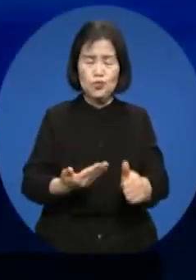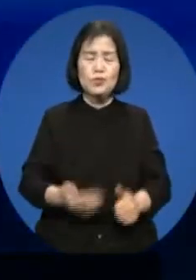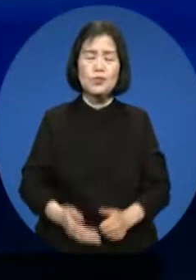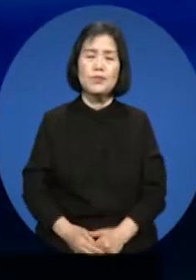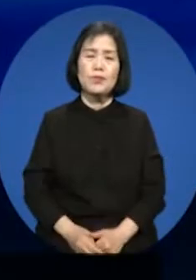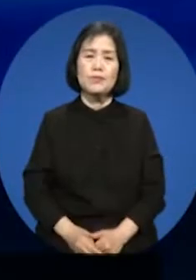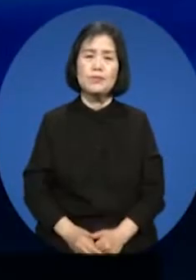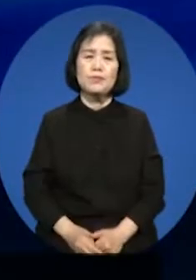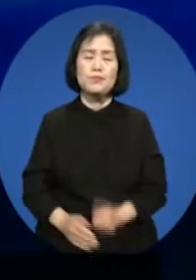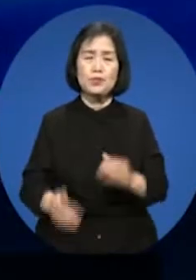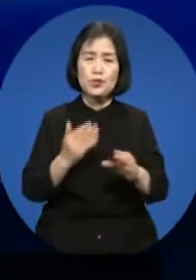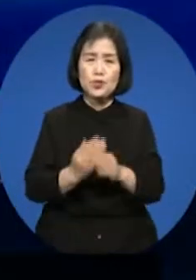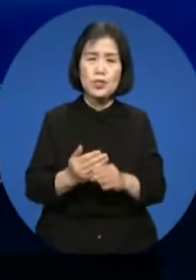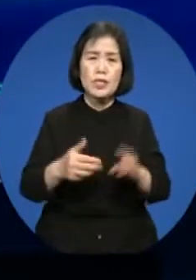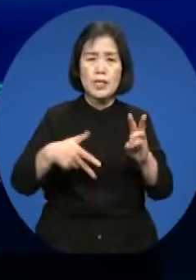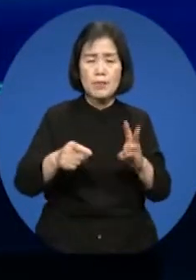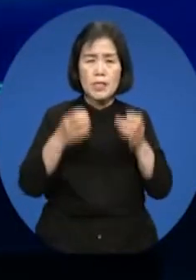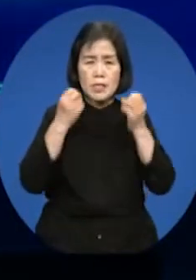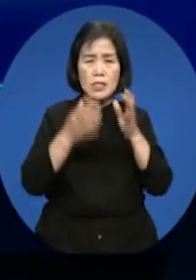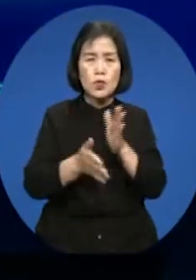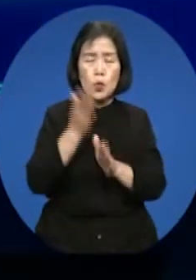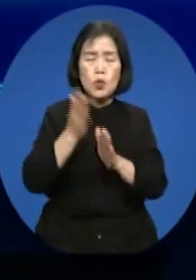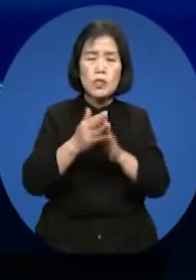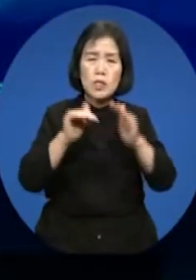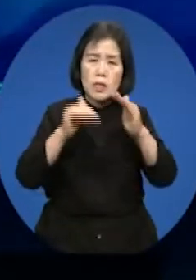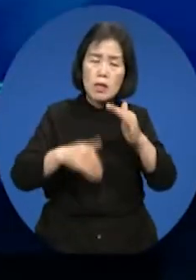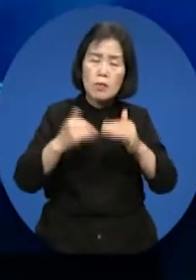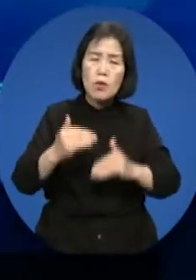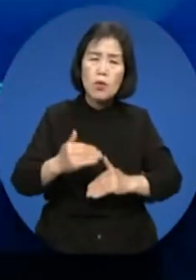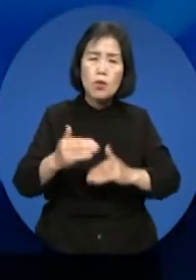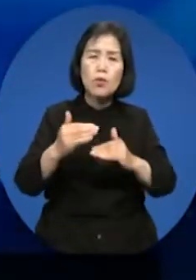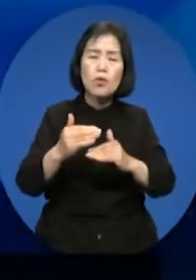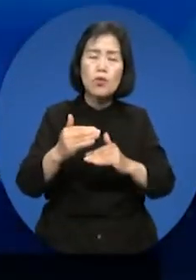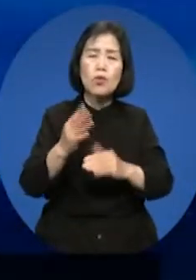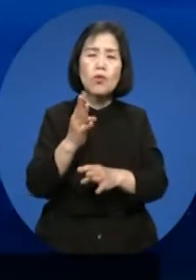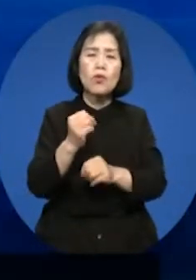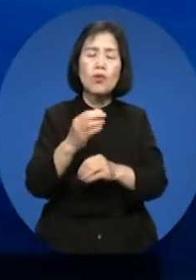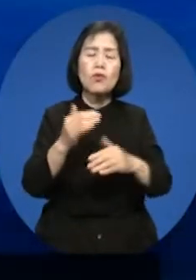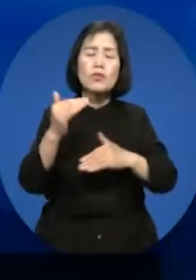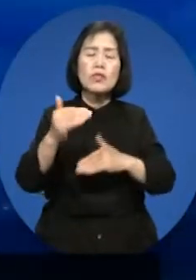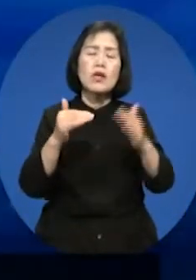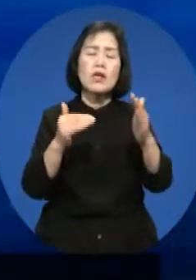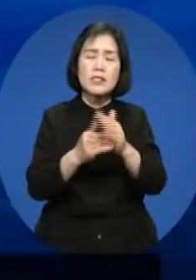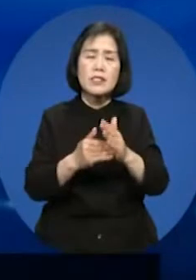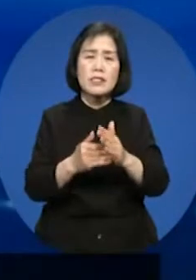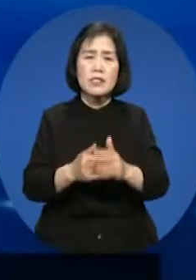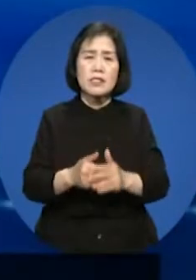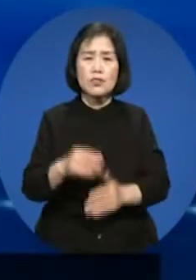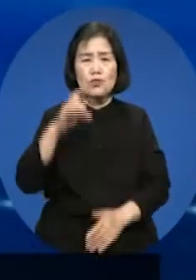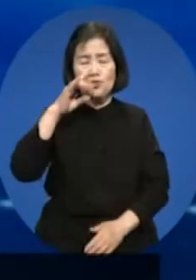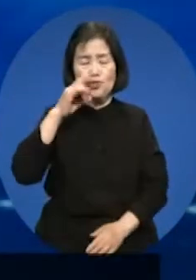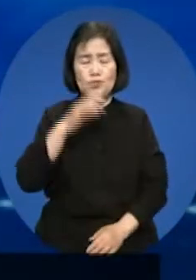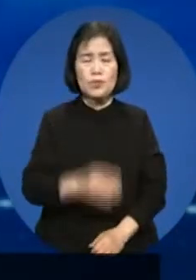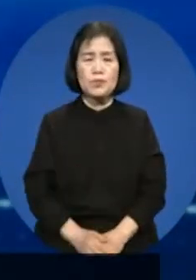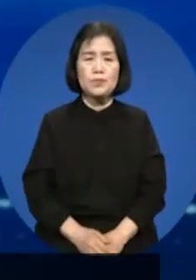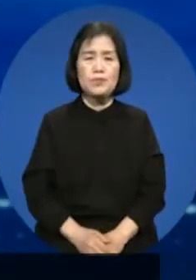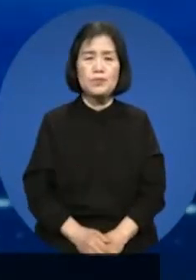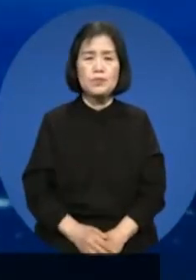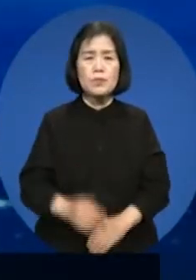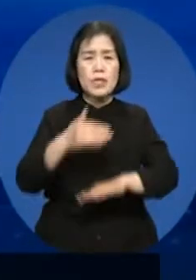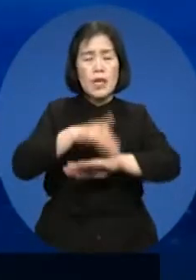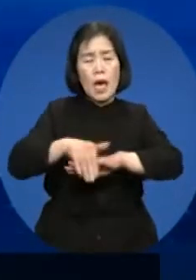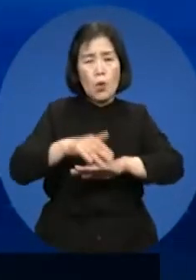이런 가운데 3기 신도시 조성 지금 어디까지 진행이 되어 왔는지 아마 시청자분들 궁금하실 것 같고요. 앞으로 어떤